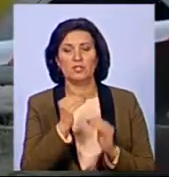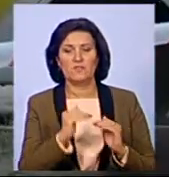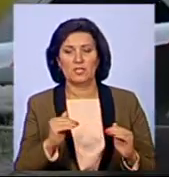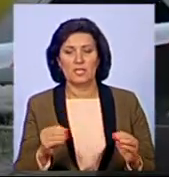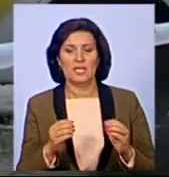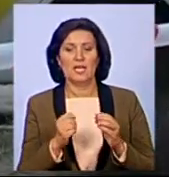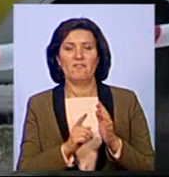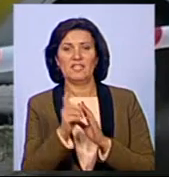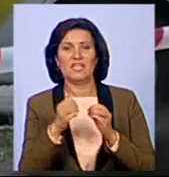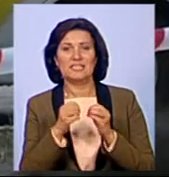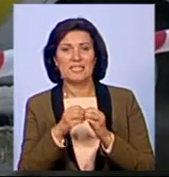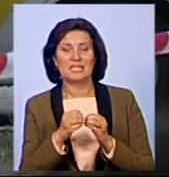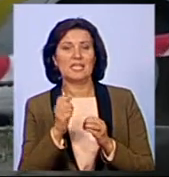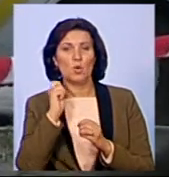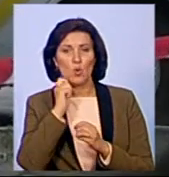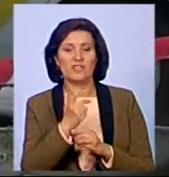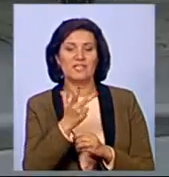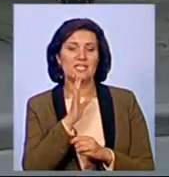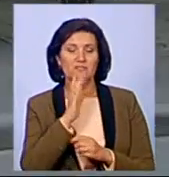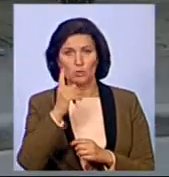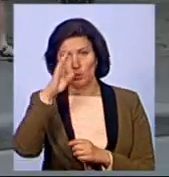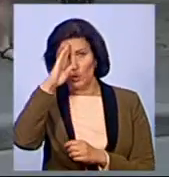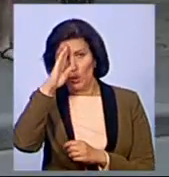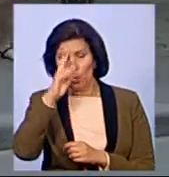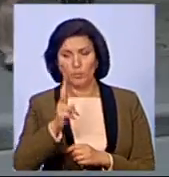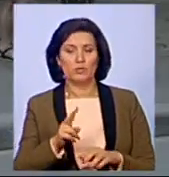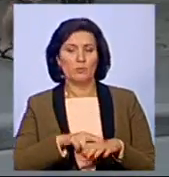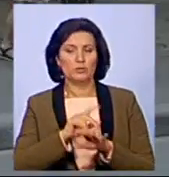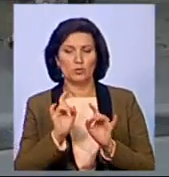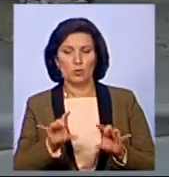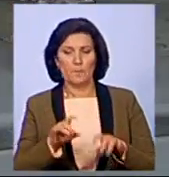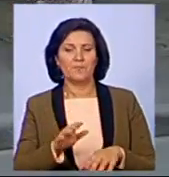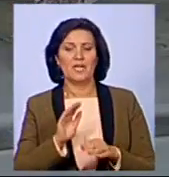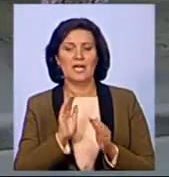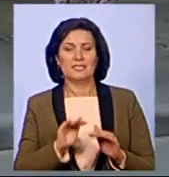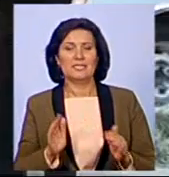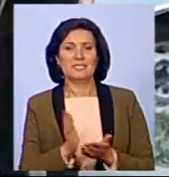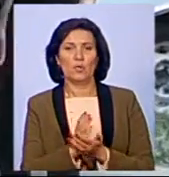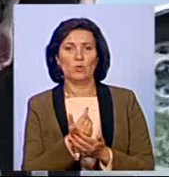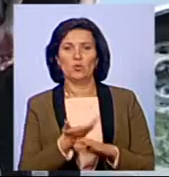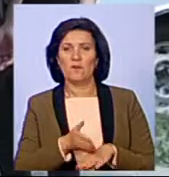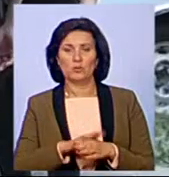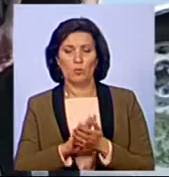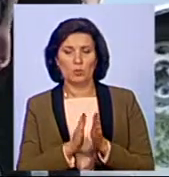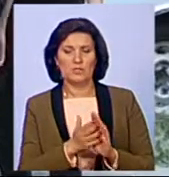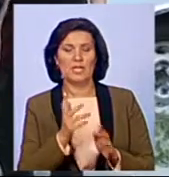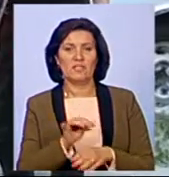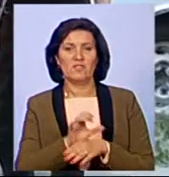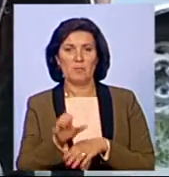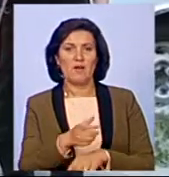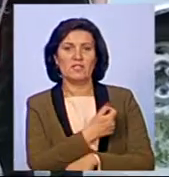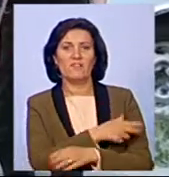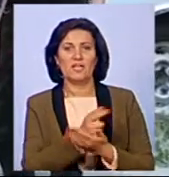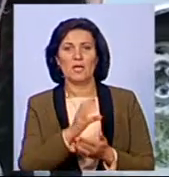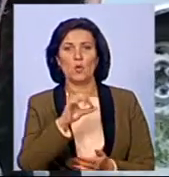до 10 років. Це 3 дівчинки і 1 хлопчик. Поліція нічого не коментує. Діти знаходяться у важкому стані. Їх доправили в лікарню Охматдит,